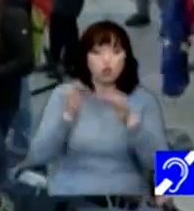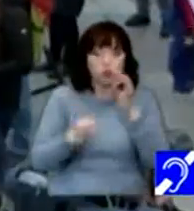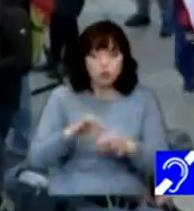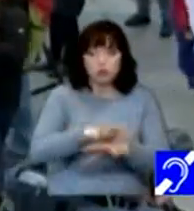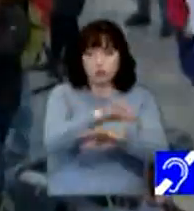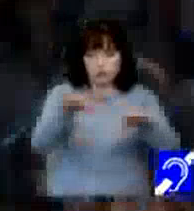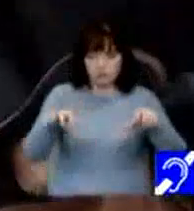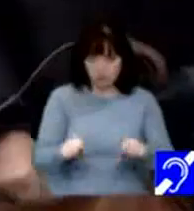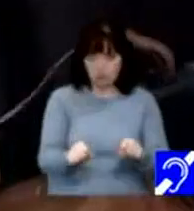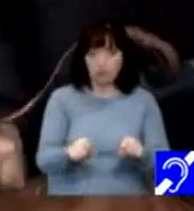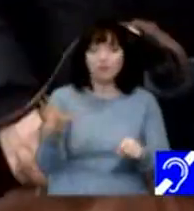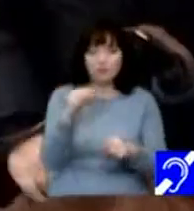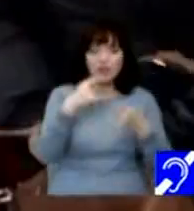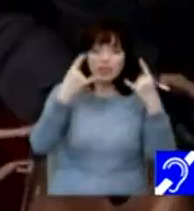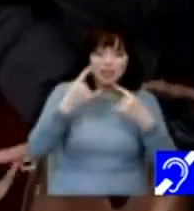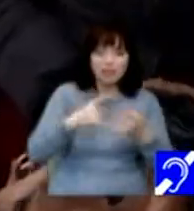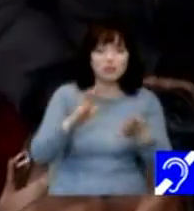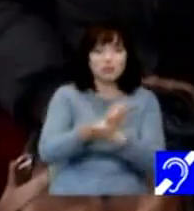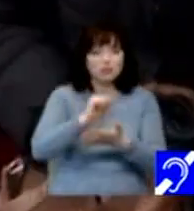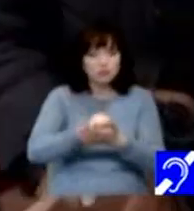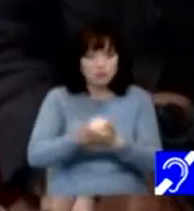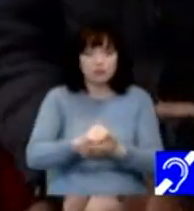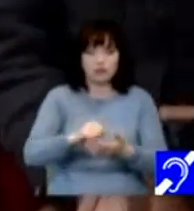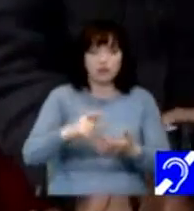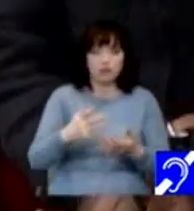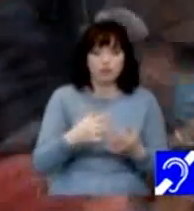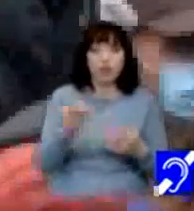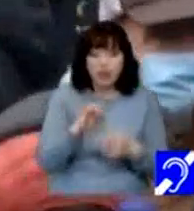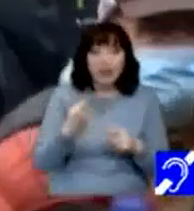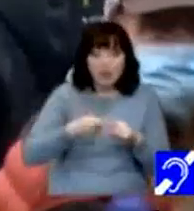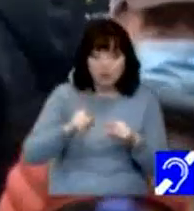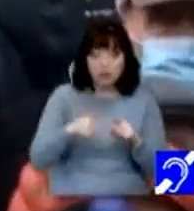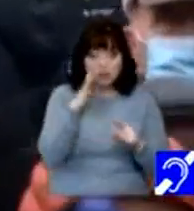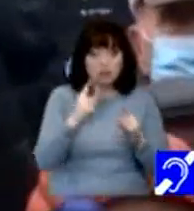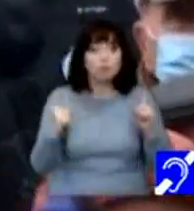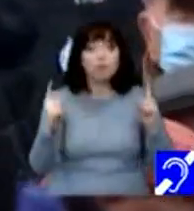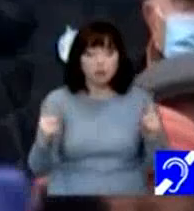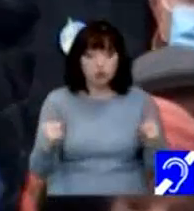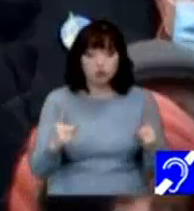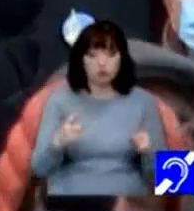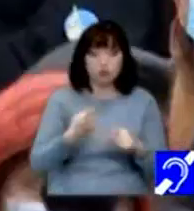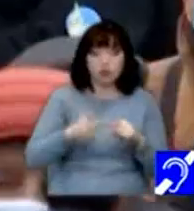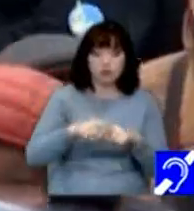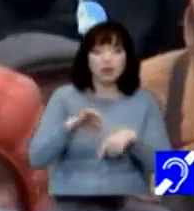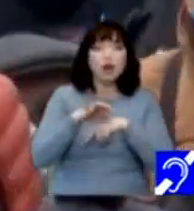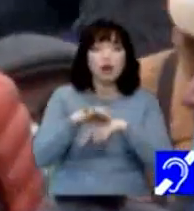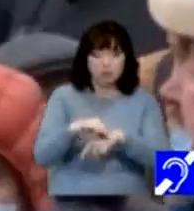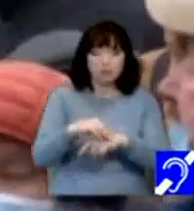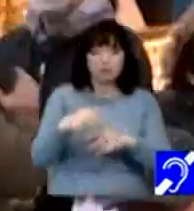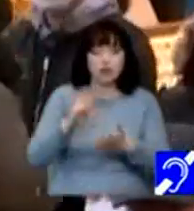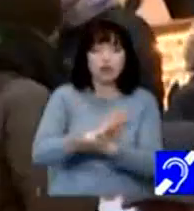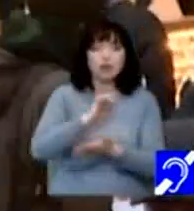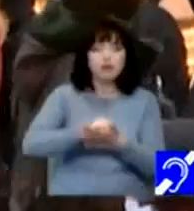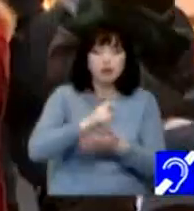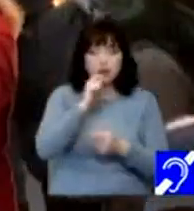asupra instituțiilor media publice și a unei mari părți din presa regională. Tot în acest interval, potrivit organizației Reporteri Fără Frontiere, Polonia